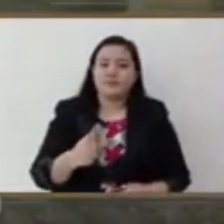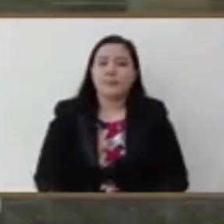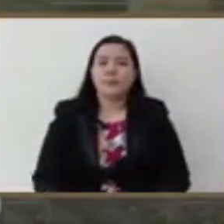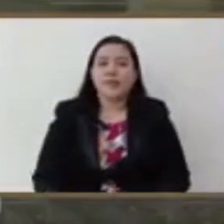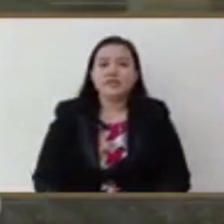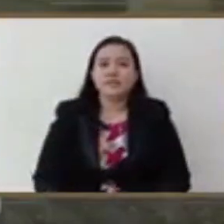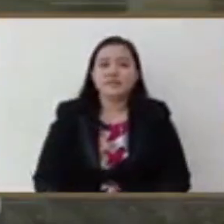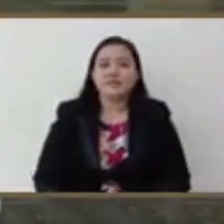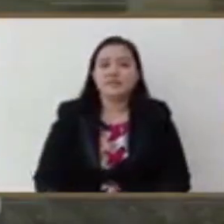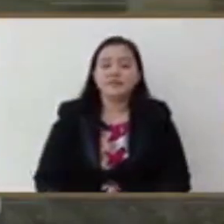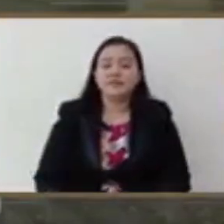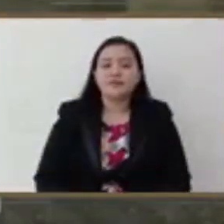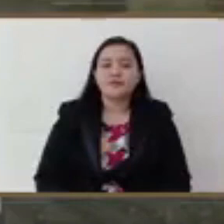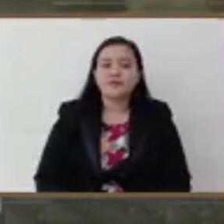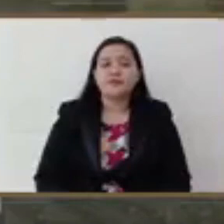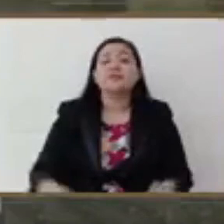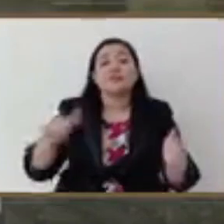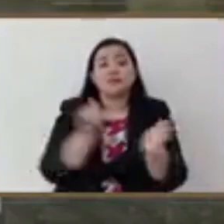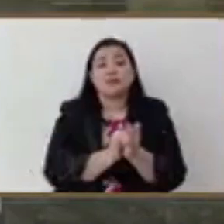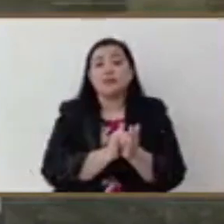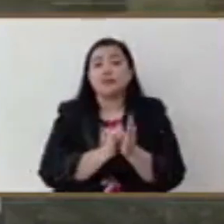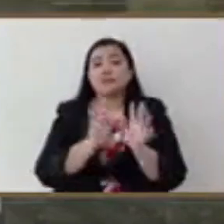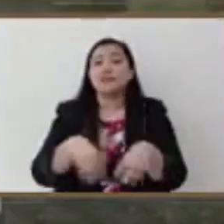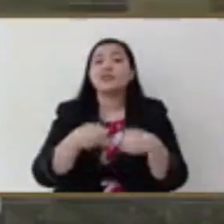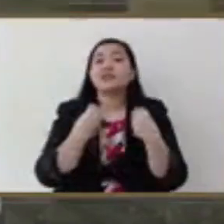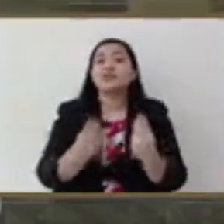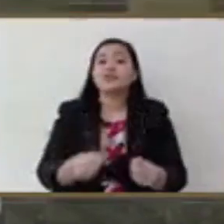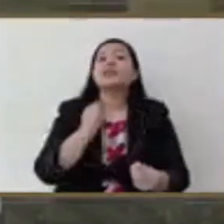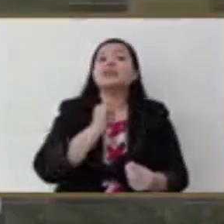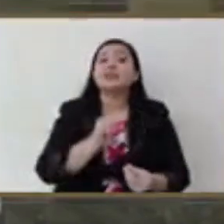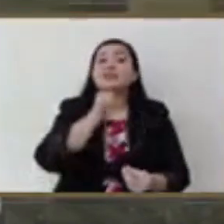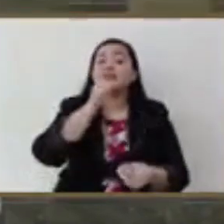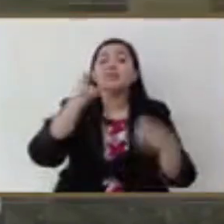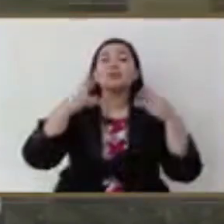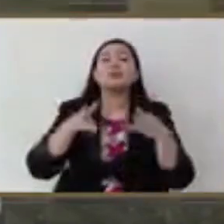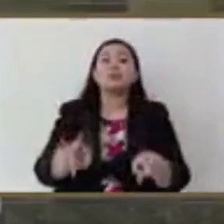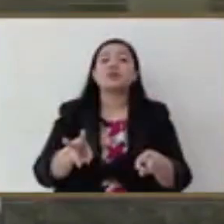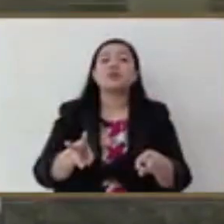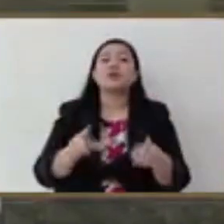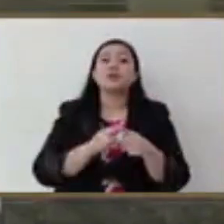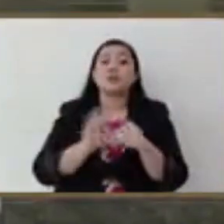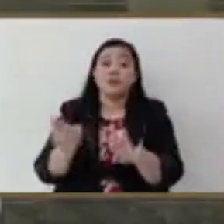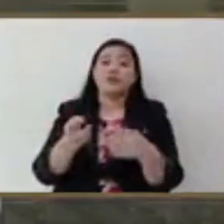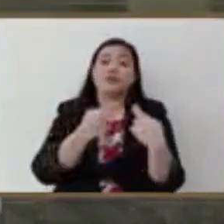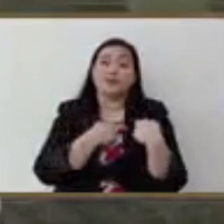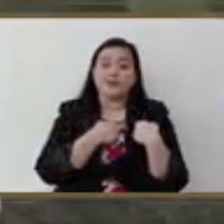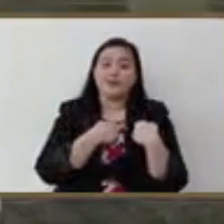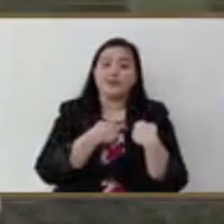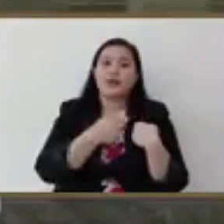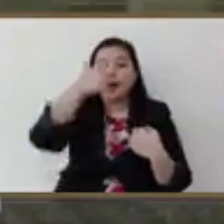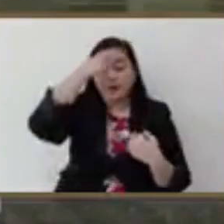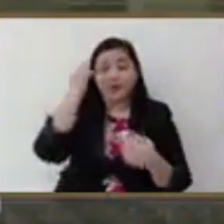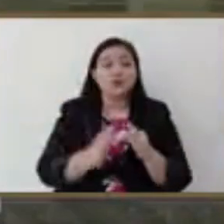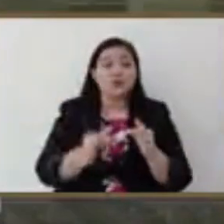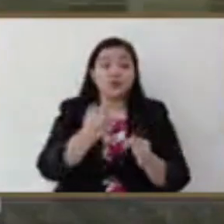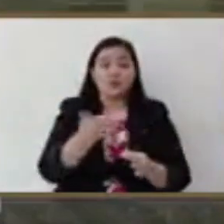katulad sinabi ko po sa iyo kanina, ng pagbibigay ay hindi pamamaraan para makakuha ka. Sapagkat pagka ginawa